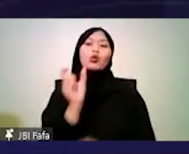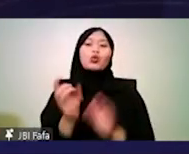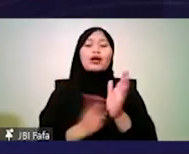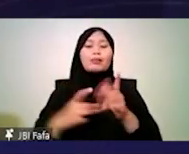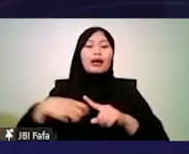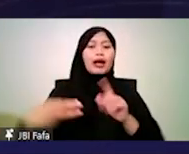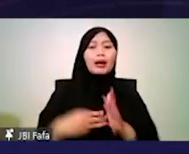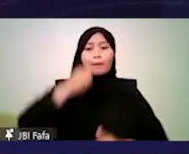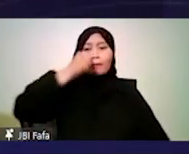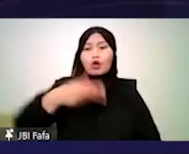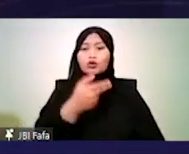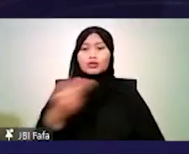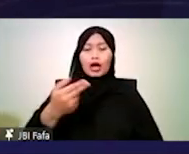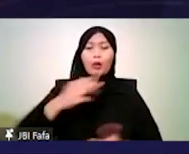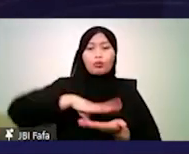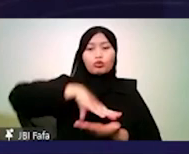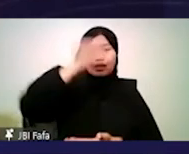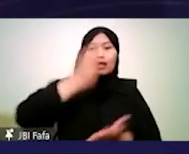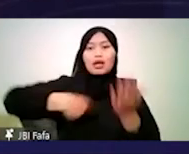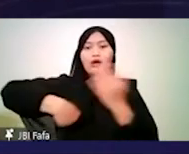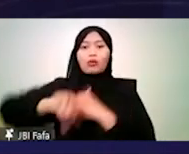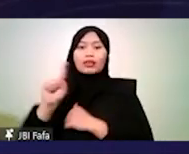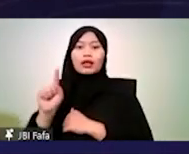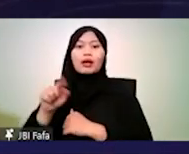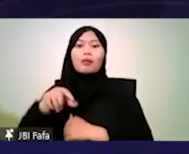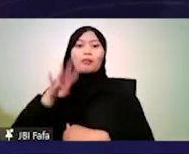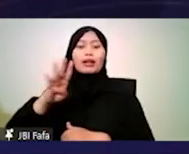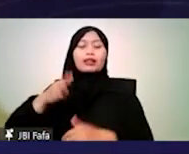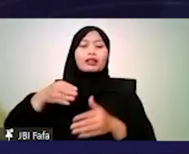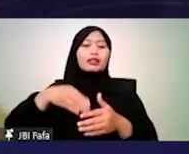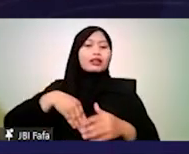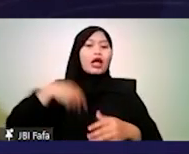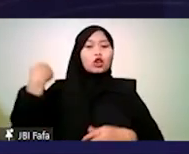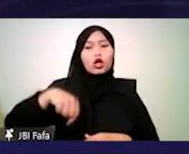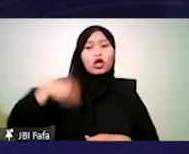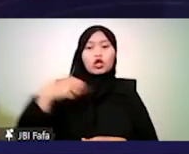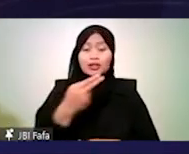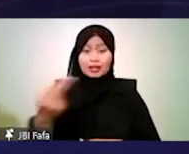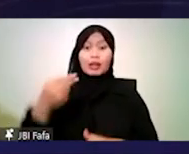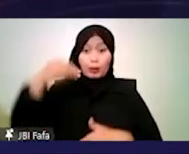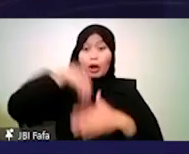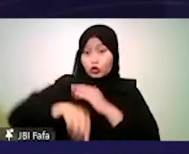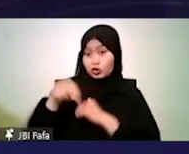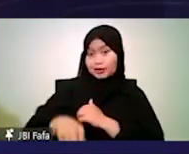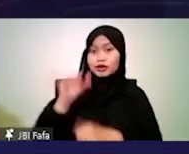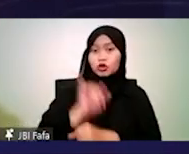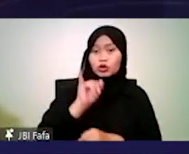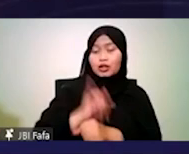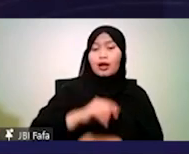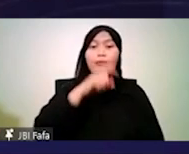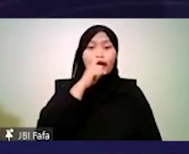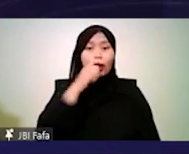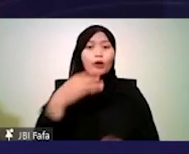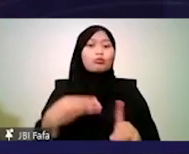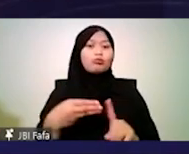dipusat maupun melalui 46 kantor-kantor bangsa termasuk bibiye Pak Budiarto Budiardjo itu ya